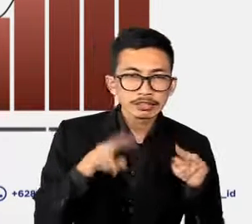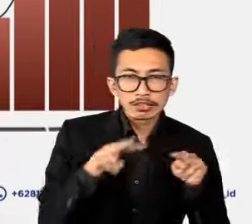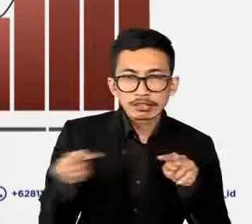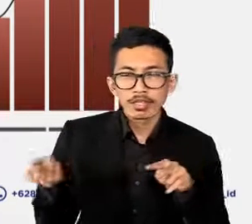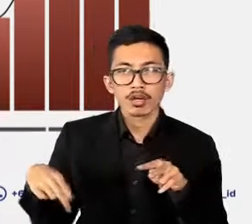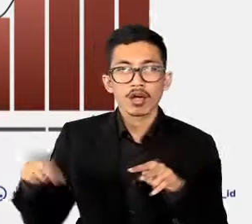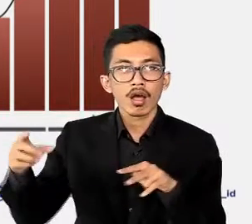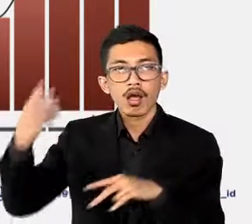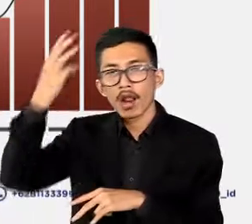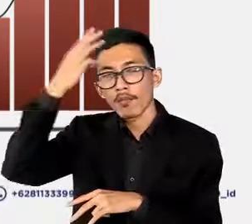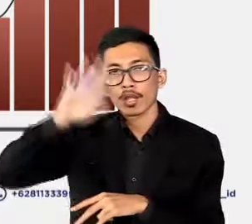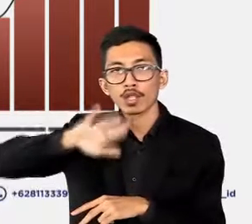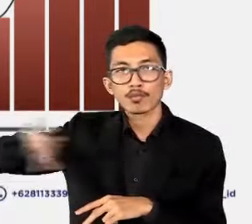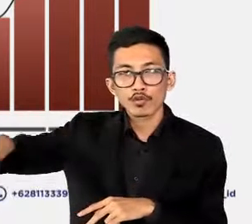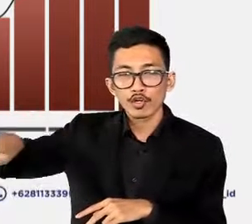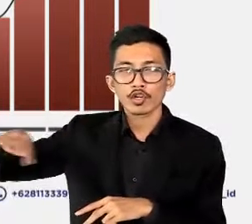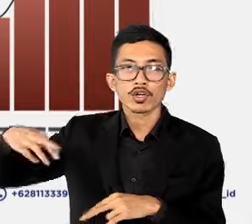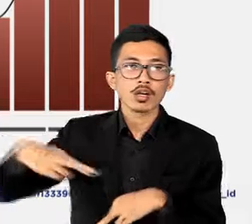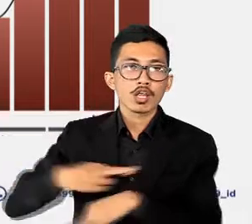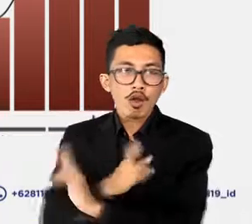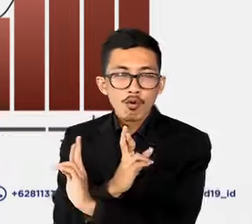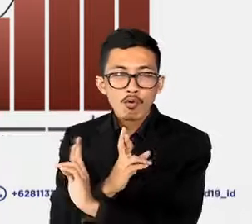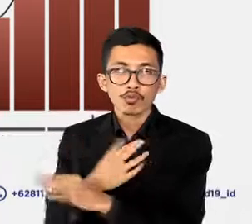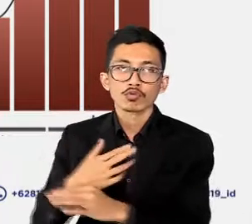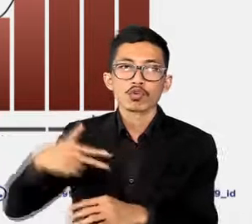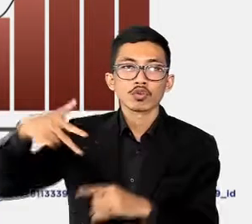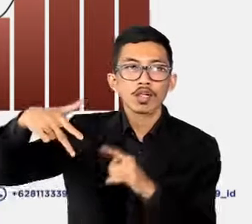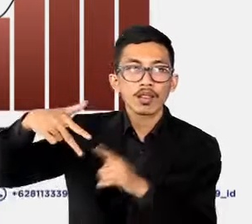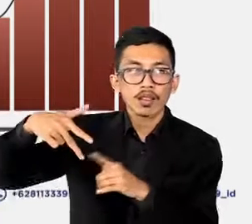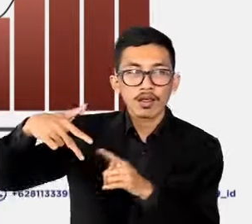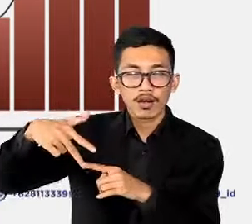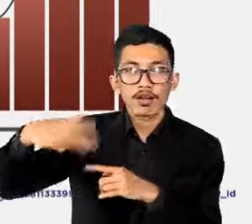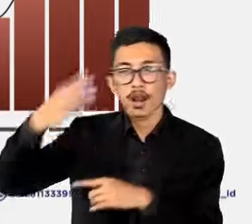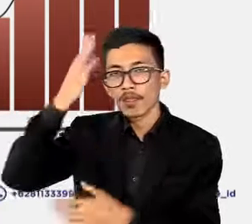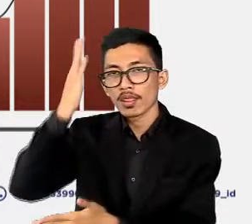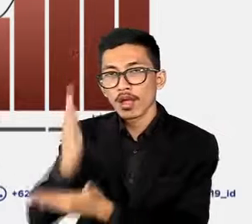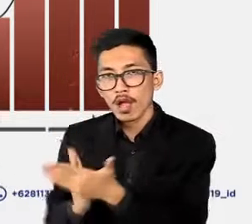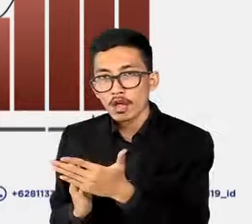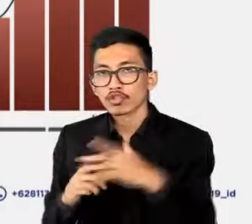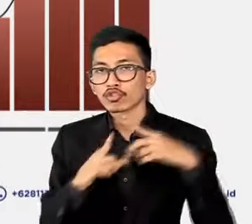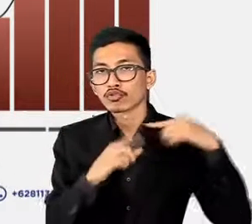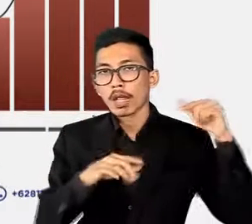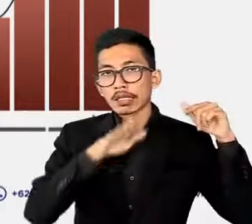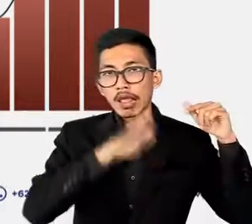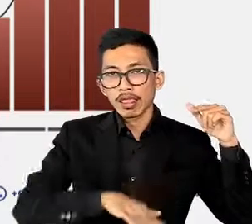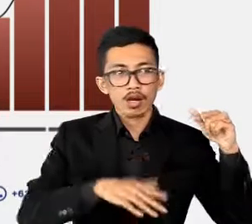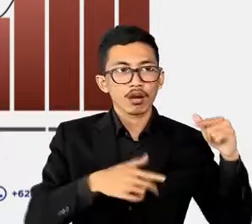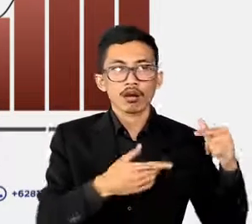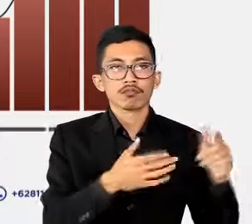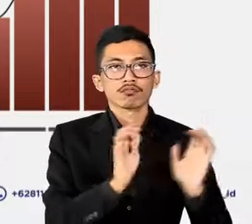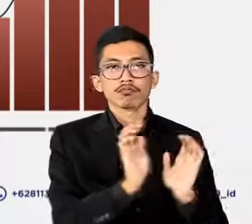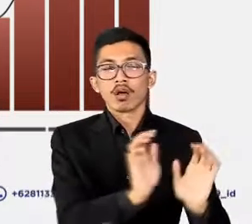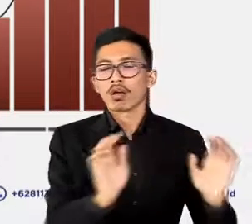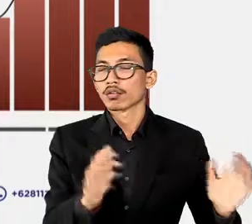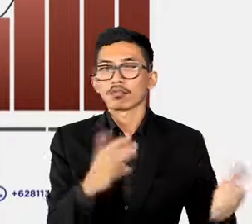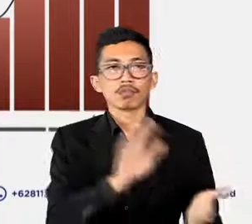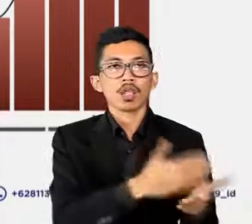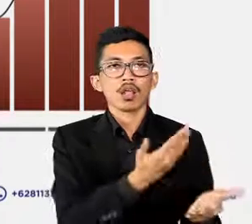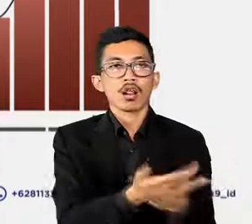Kalimantan Timur Riau Sulawesi Selatan Kalimantan Tengah dan Sumatera Selatan yang turut menjadi penyumbang tertinggi